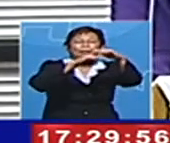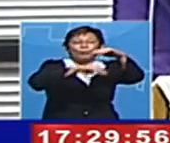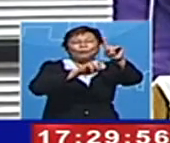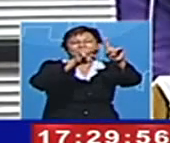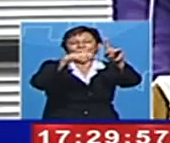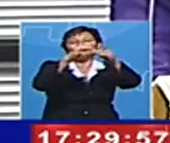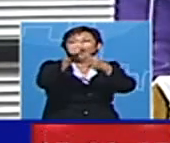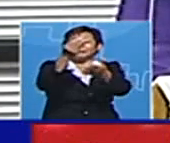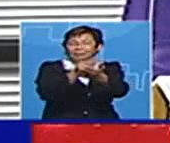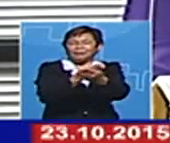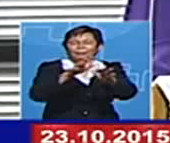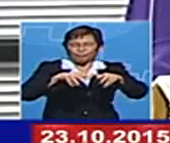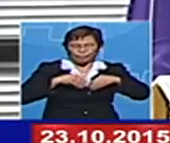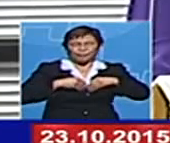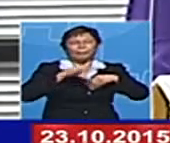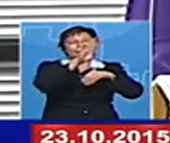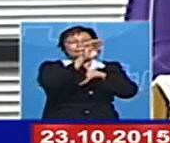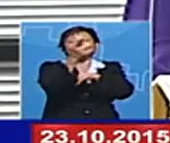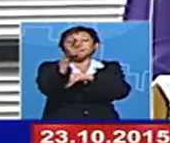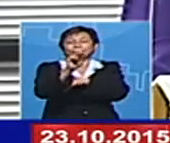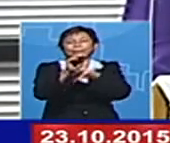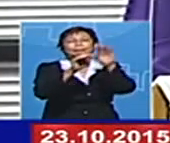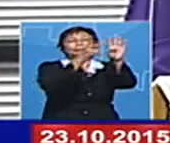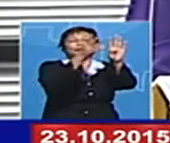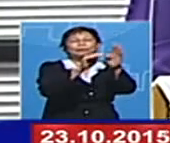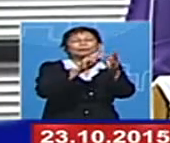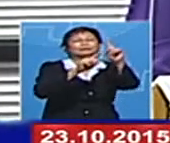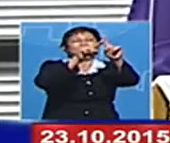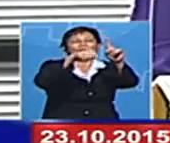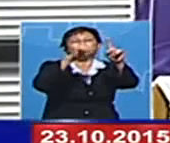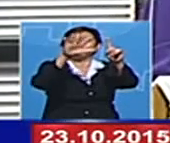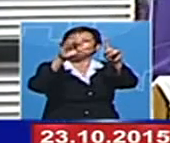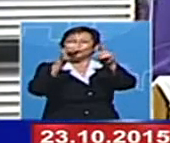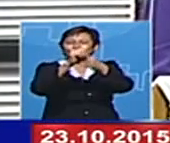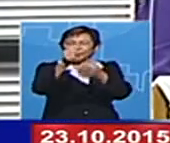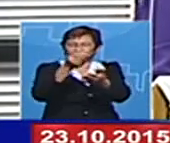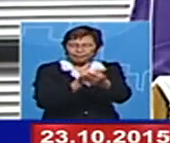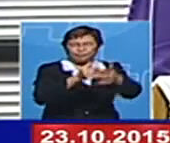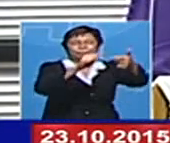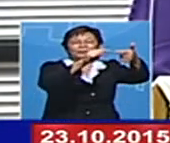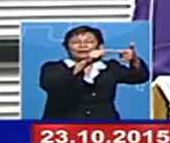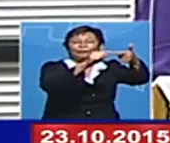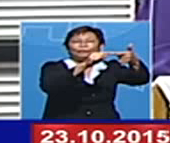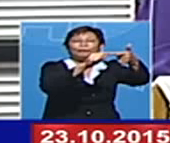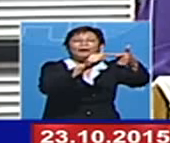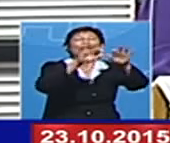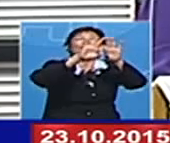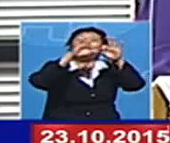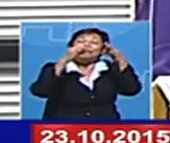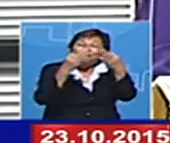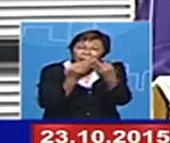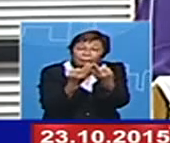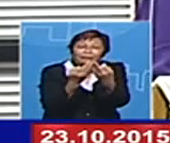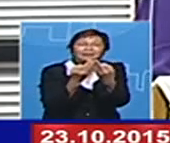R1000 akan menerima Brim sebanyak R50 kedua bagi isi rumah